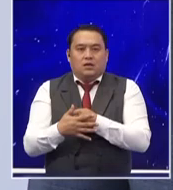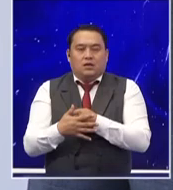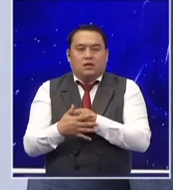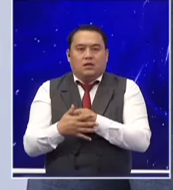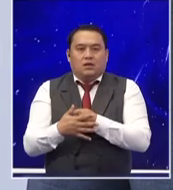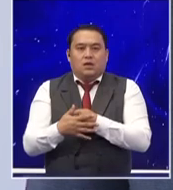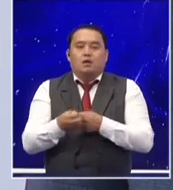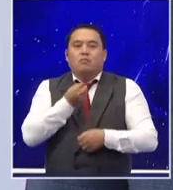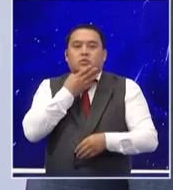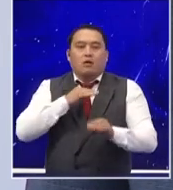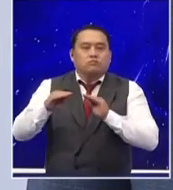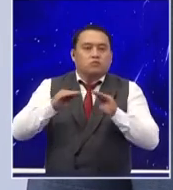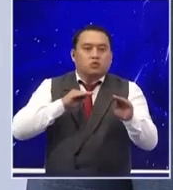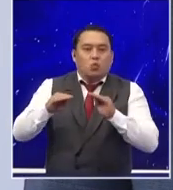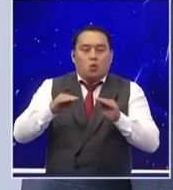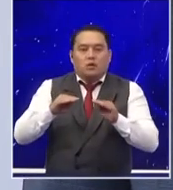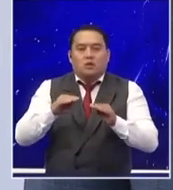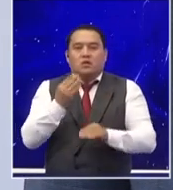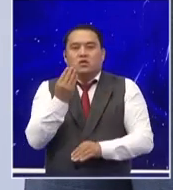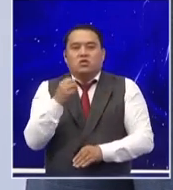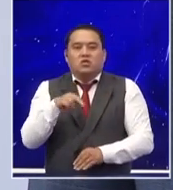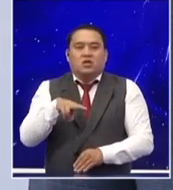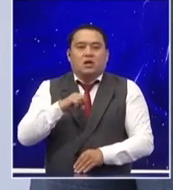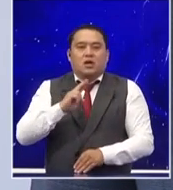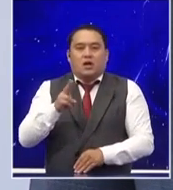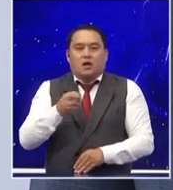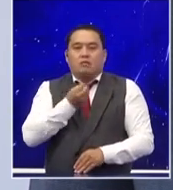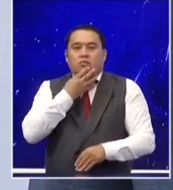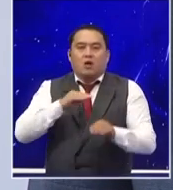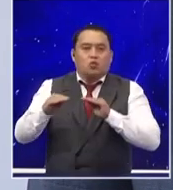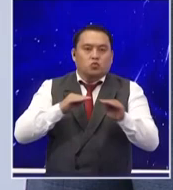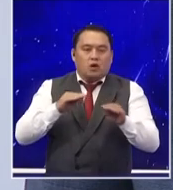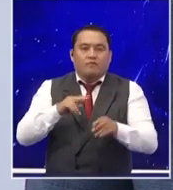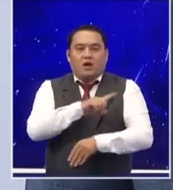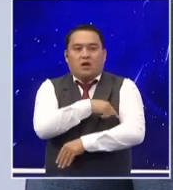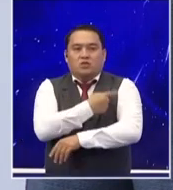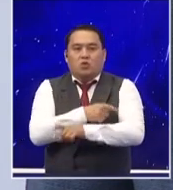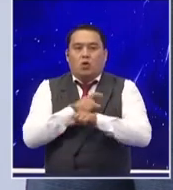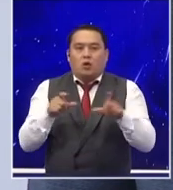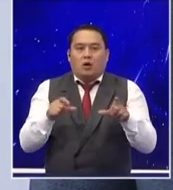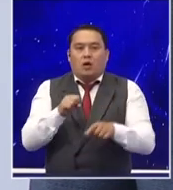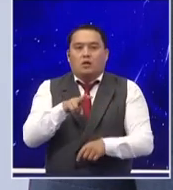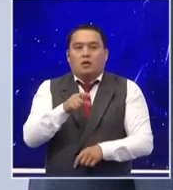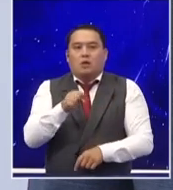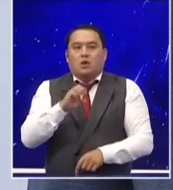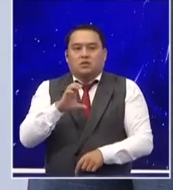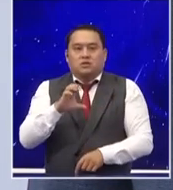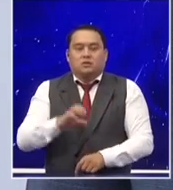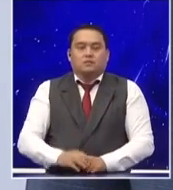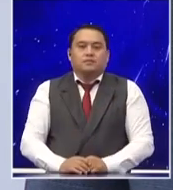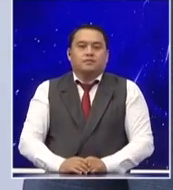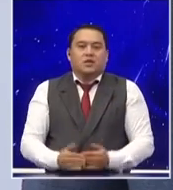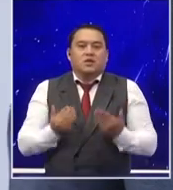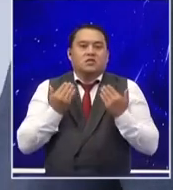благоустройство select также благоустройства и врачебном было 1 алгабас на